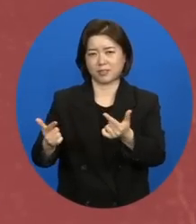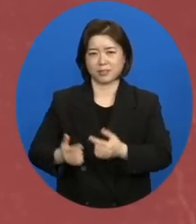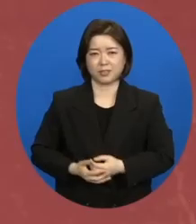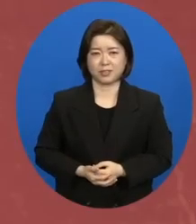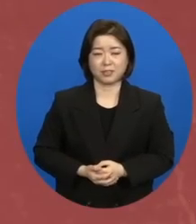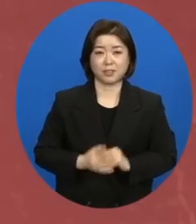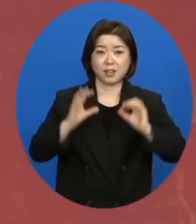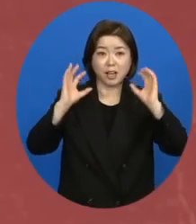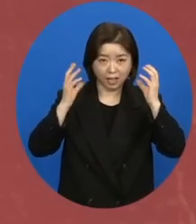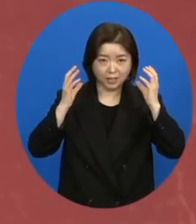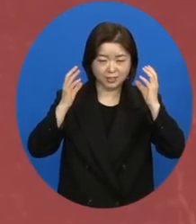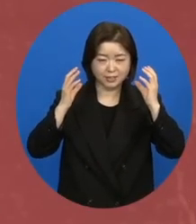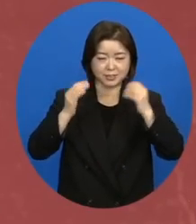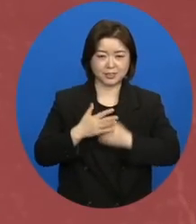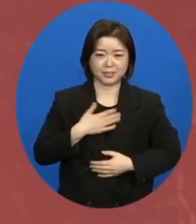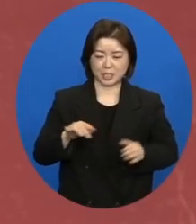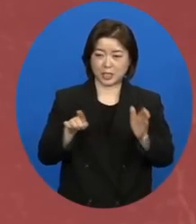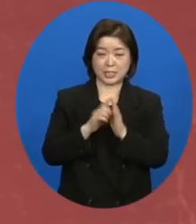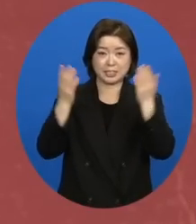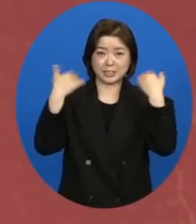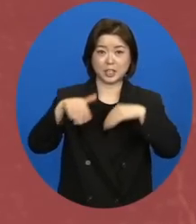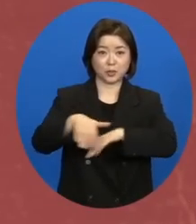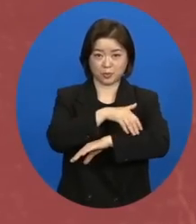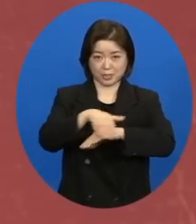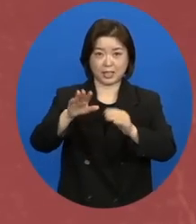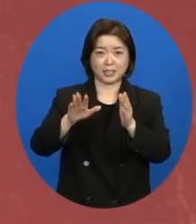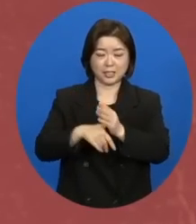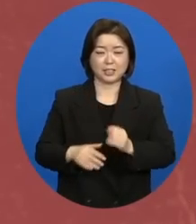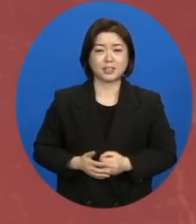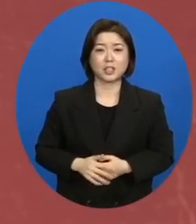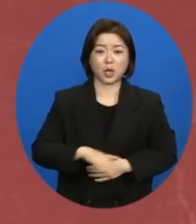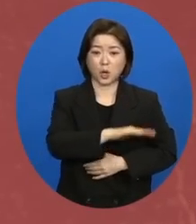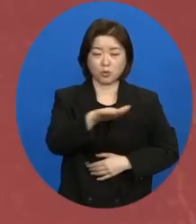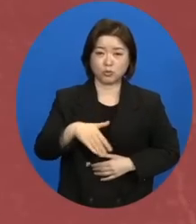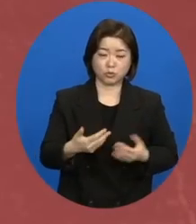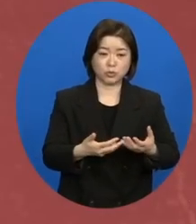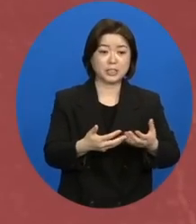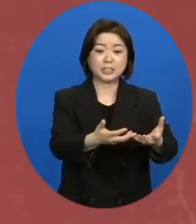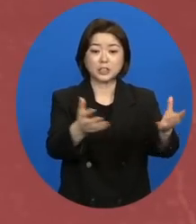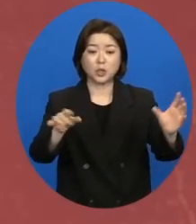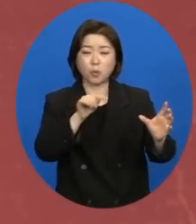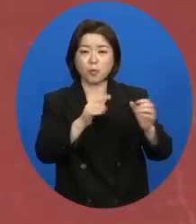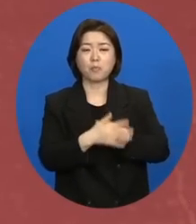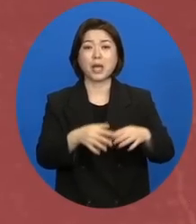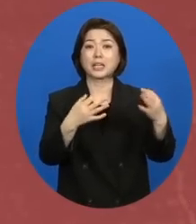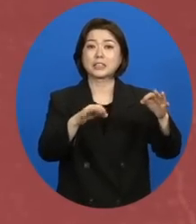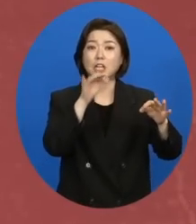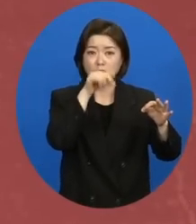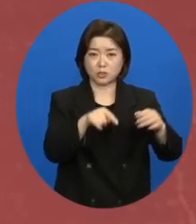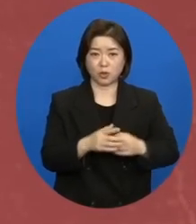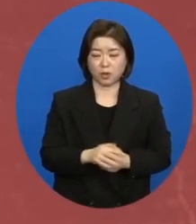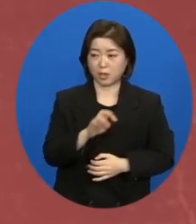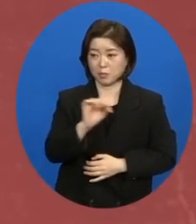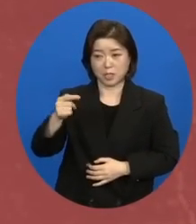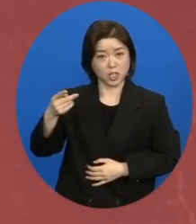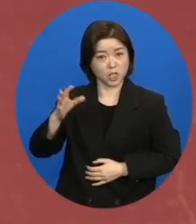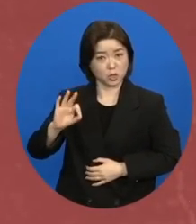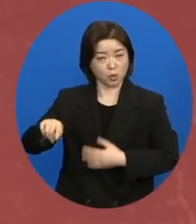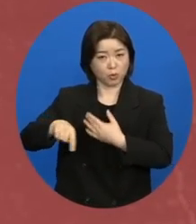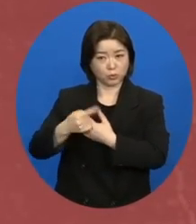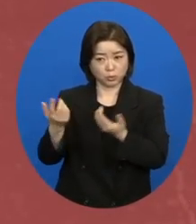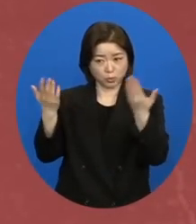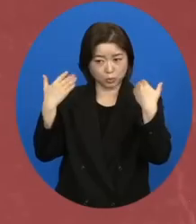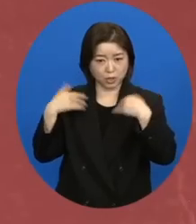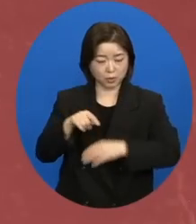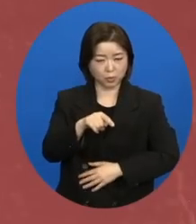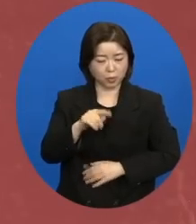아이들이요. 제가 신학교 다닐 때 우리 로타리에 은행이 있는데 미동 초등학교 애들이 은행을